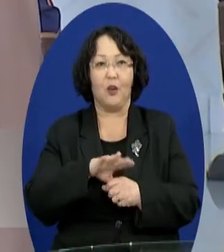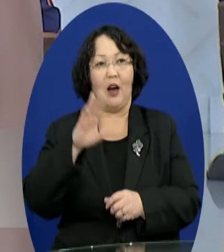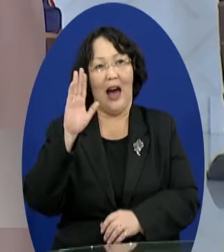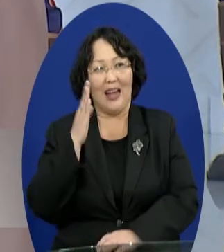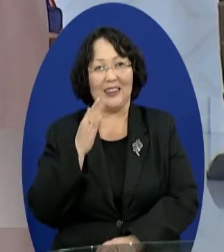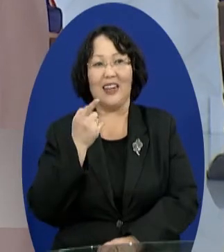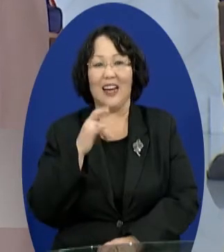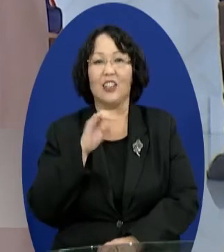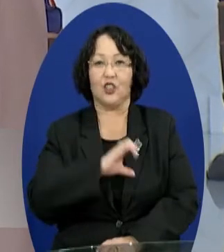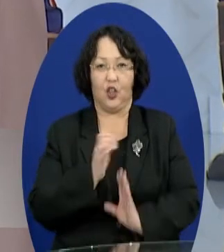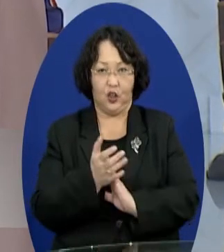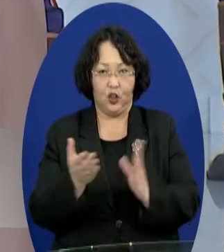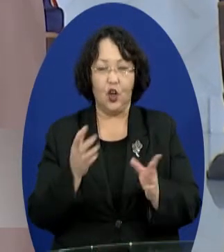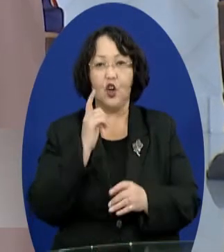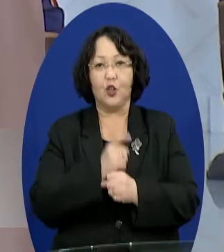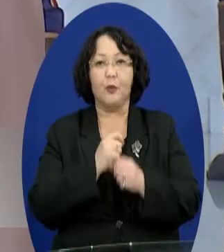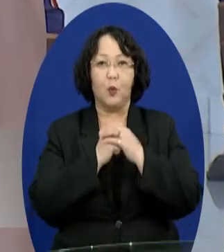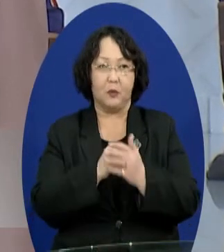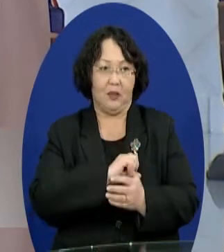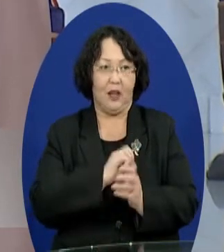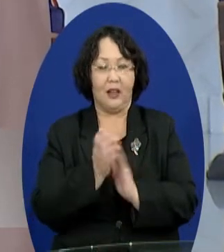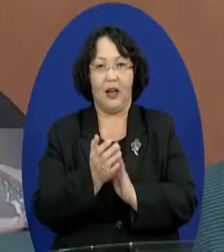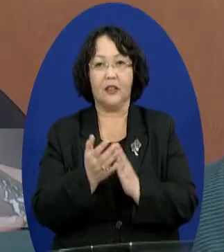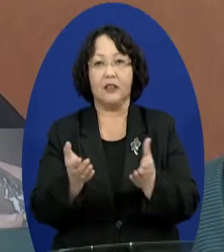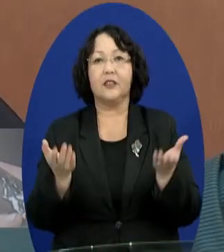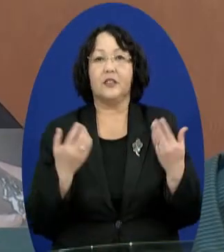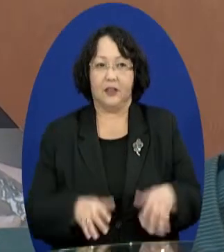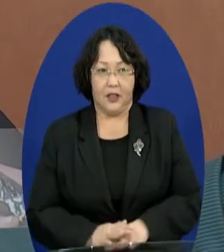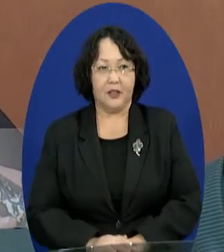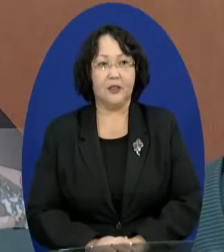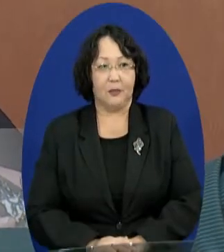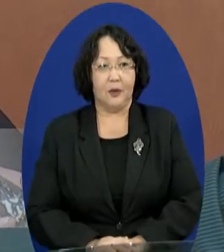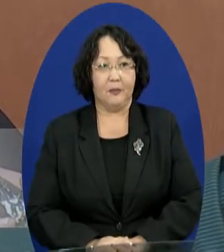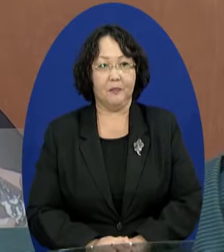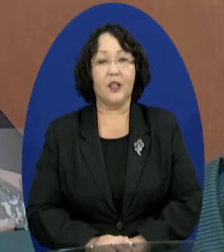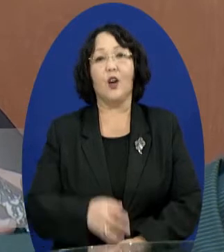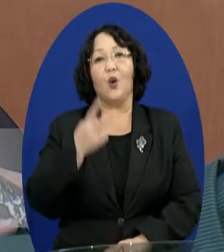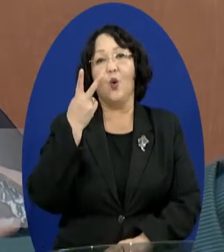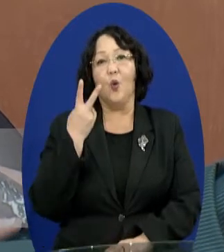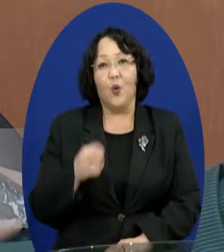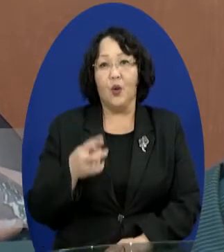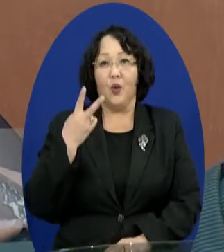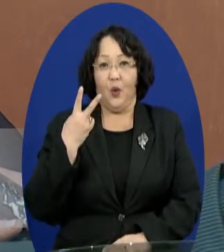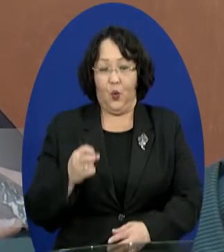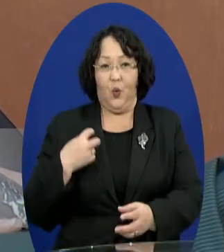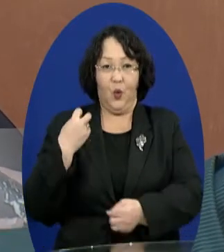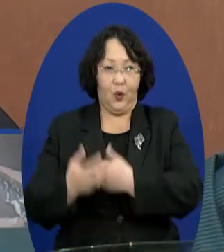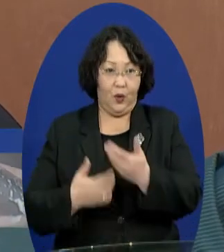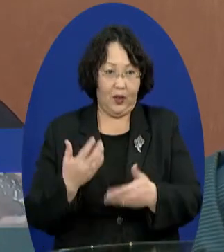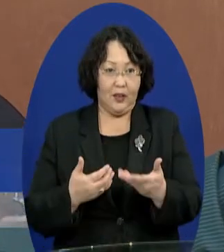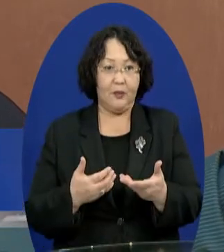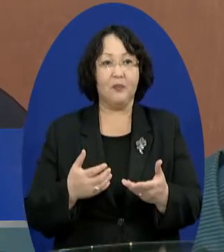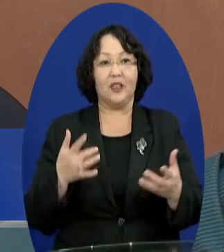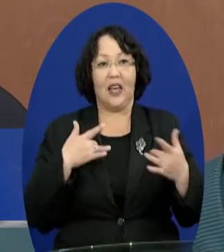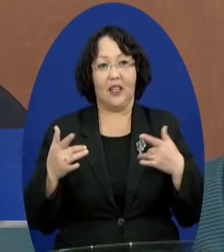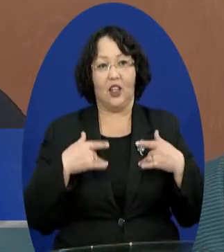одон болон хөдөлмөрийн хүндэт медалаар шагналаа. Юутайч үй үйийн өртөөлж энэ театрыг